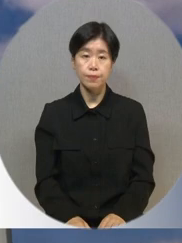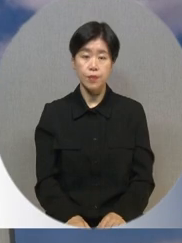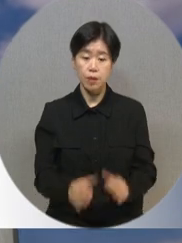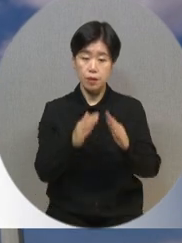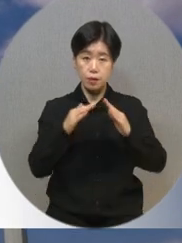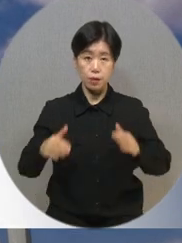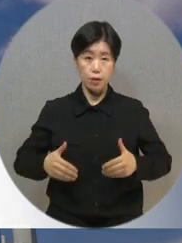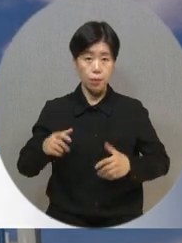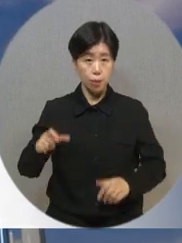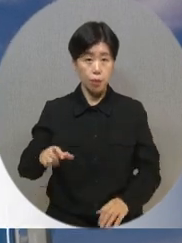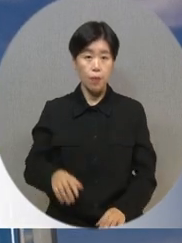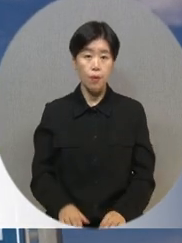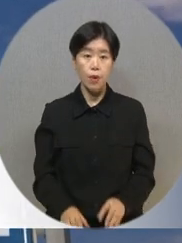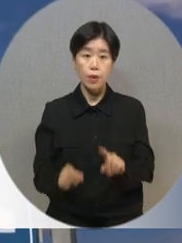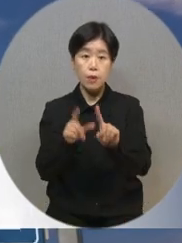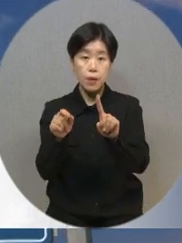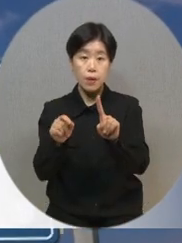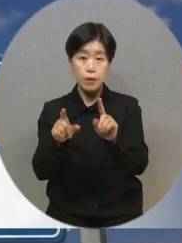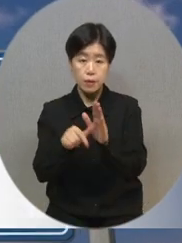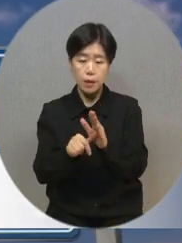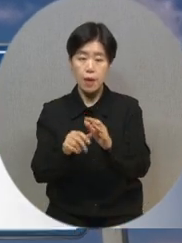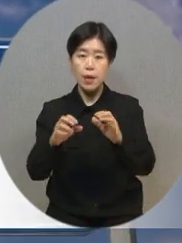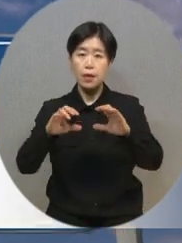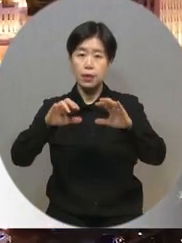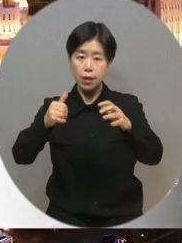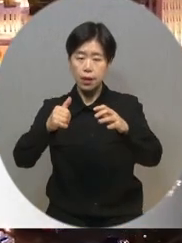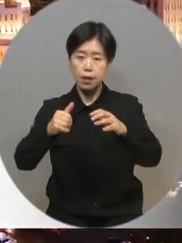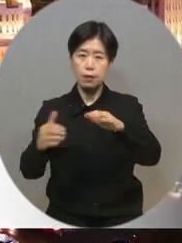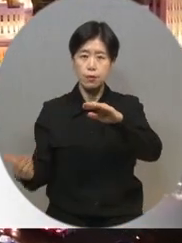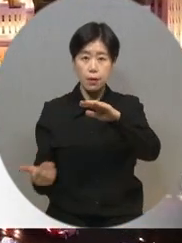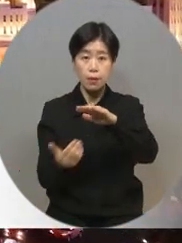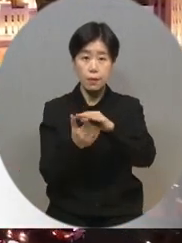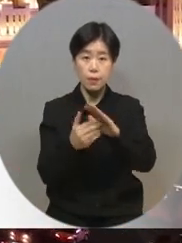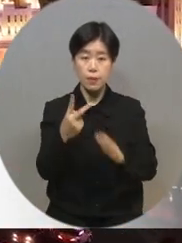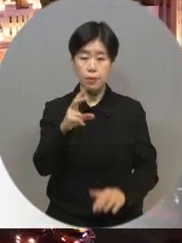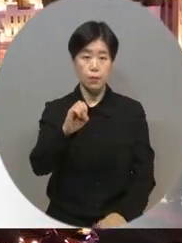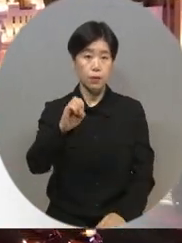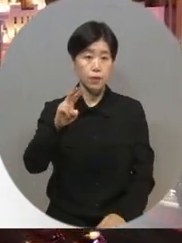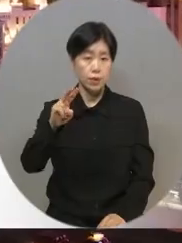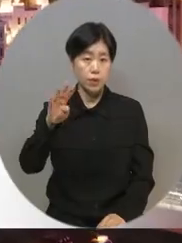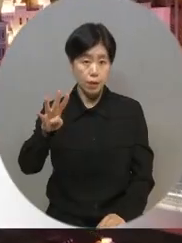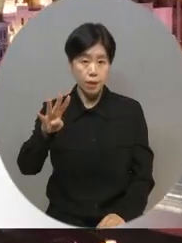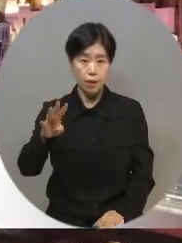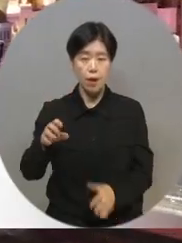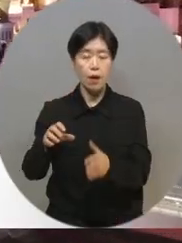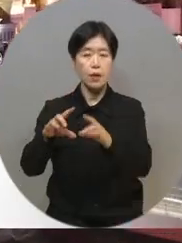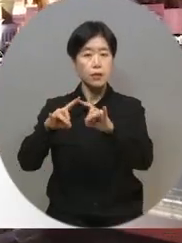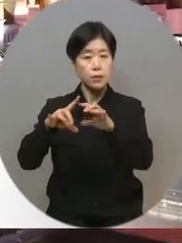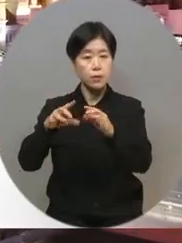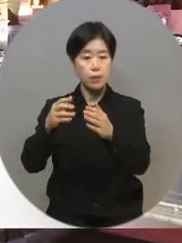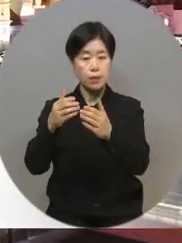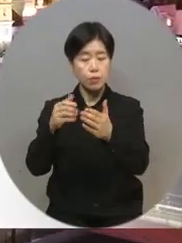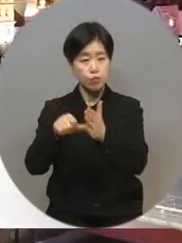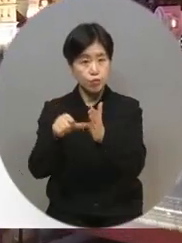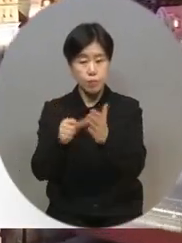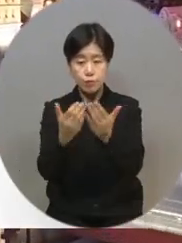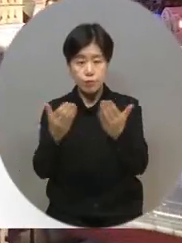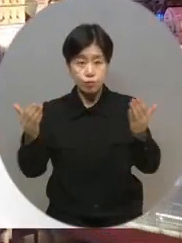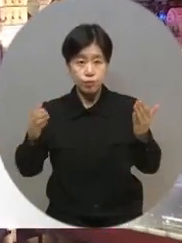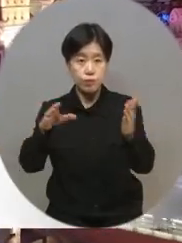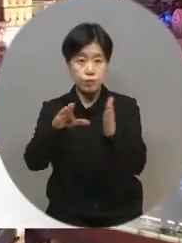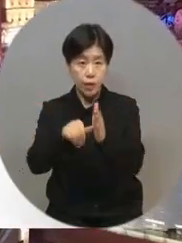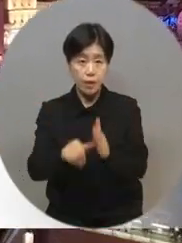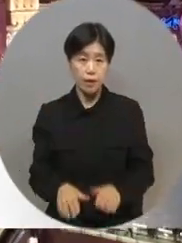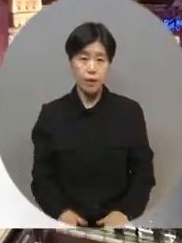전남도는 지난 1일 세계 최대 가전 IT 전시회인 2024 소비자 전자제품 전시회에서 세계적